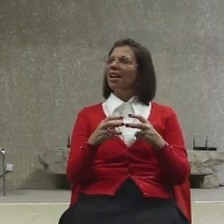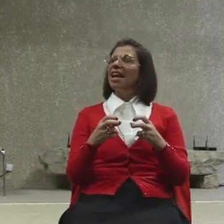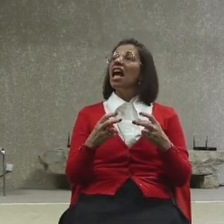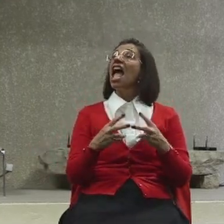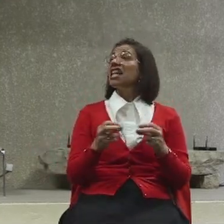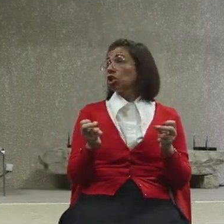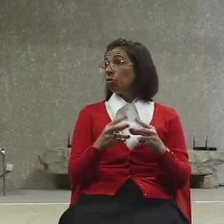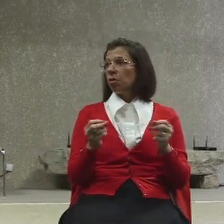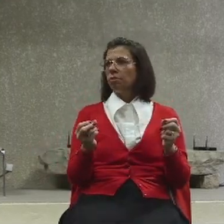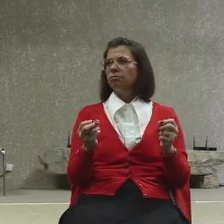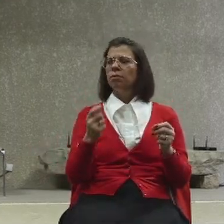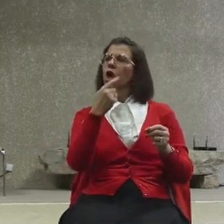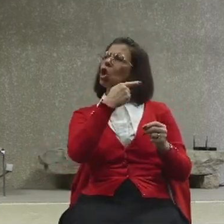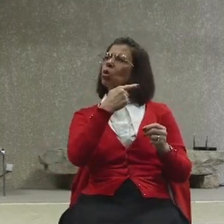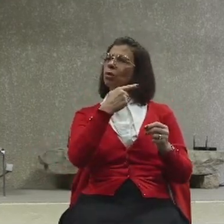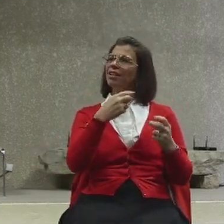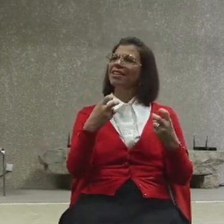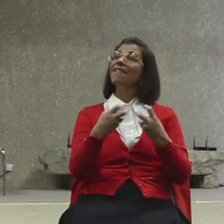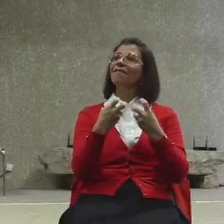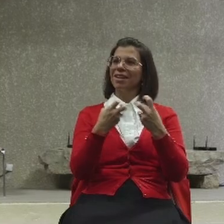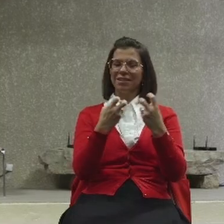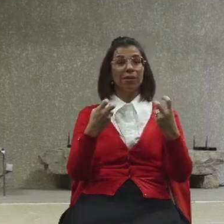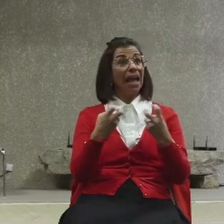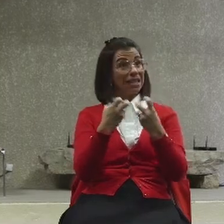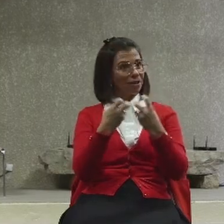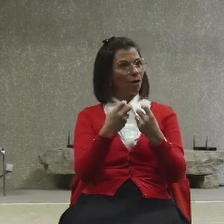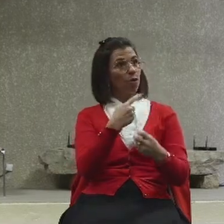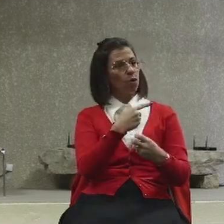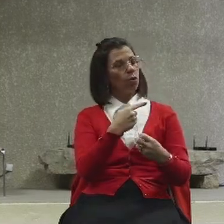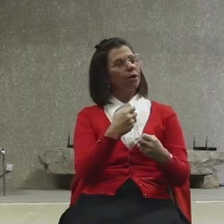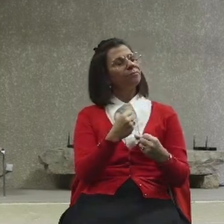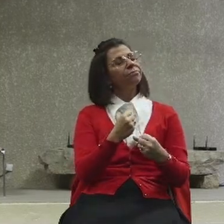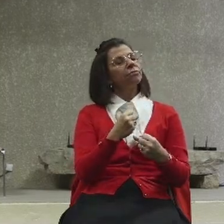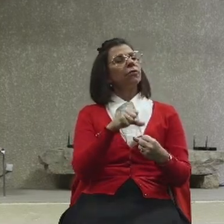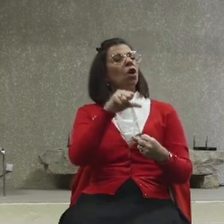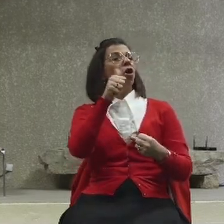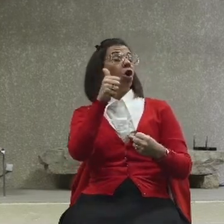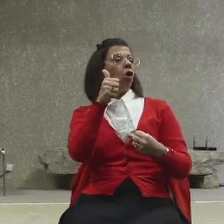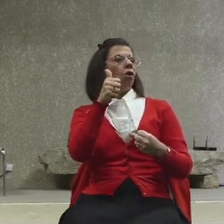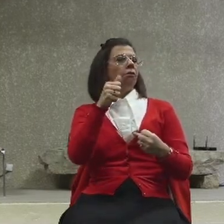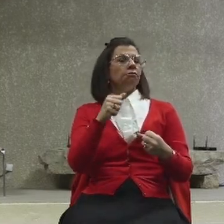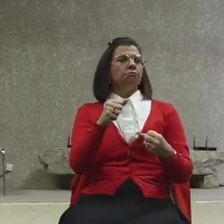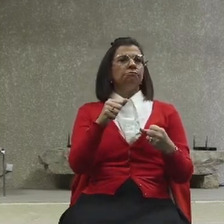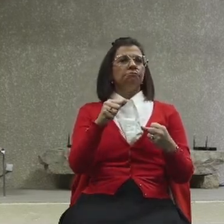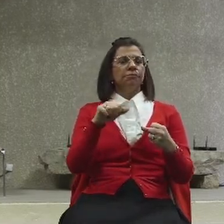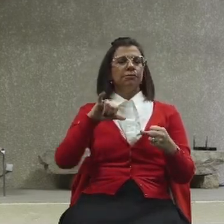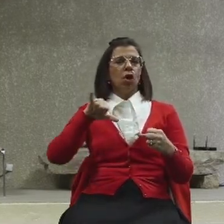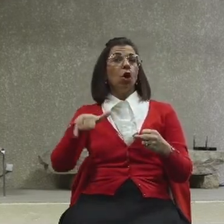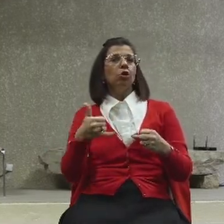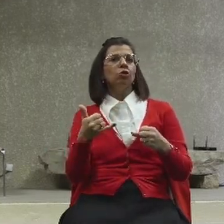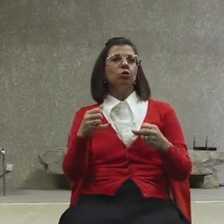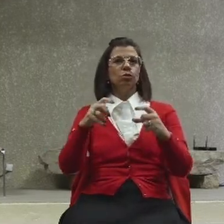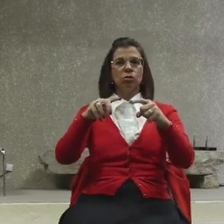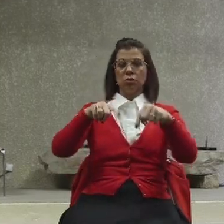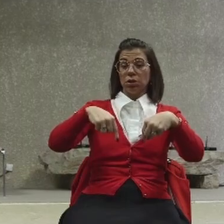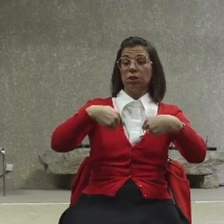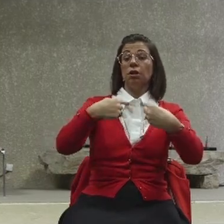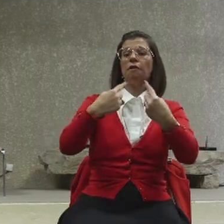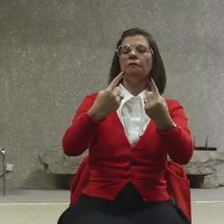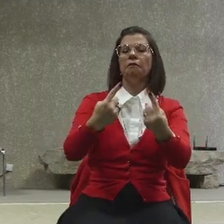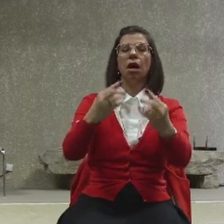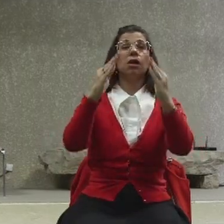non pas par la vue, mais par la foi dans l'œuvre qu'il a accomplie à la croix du Calvaire.